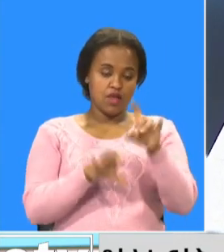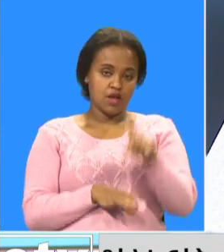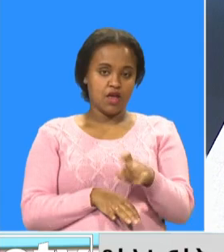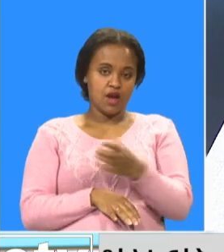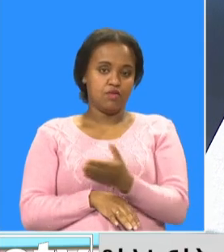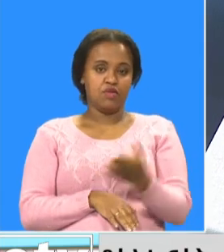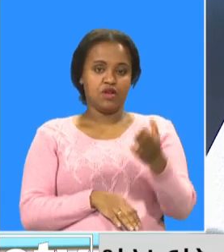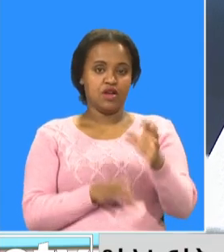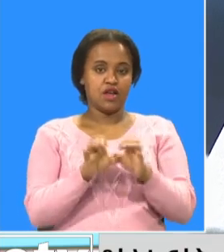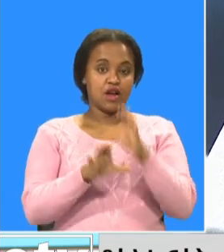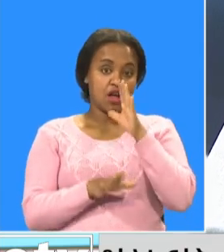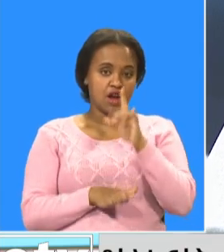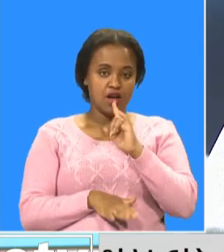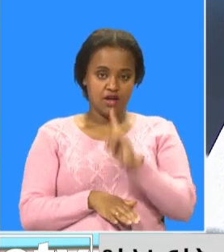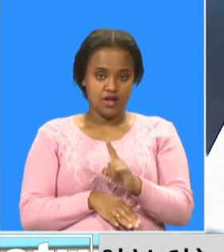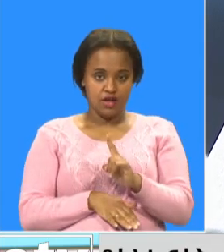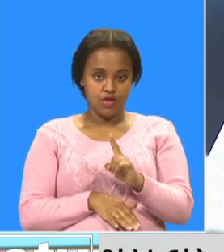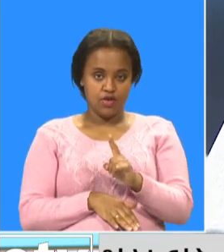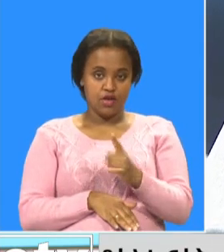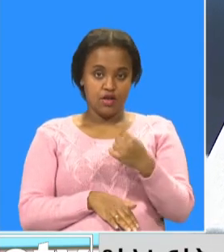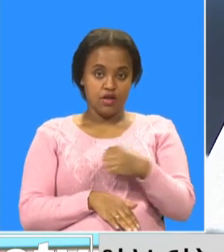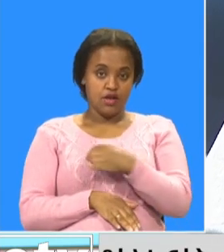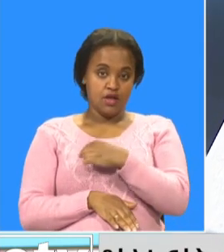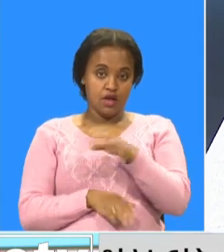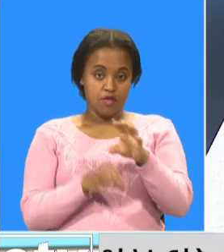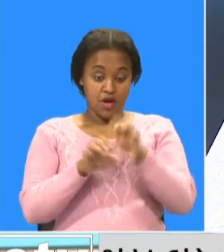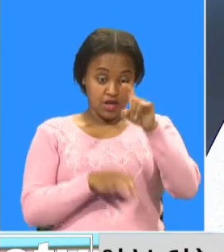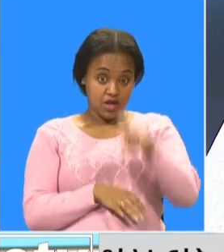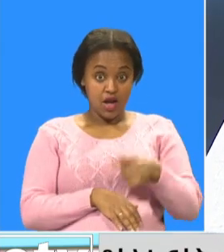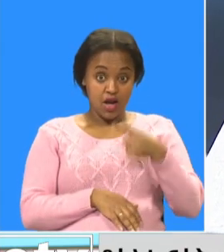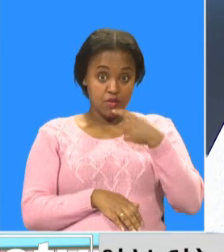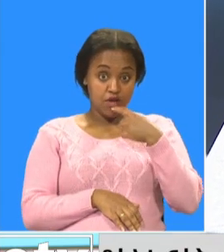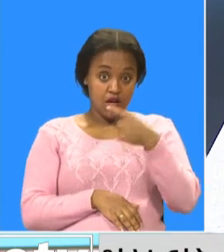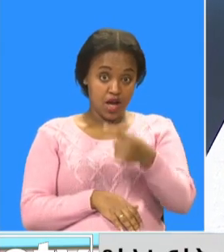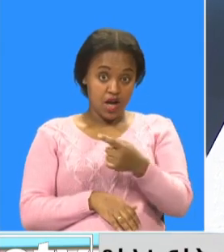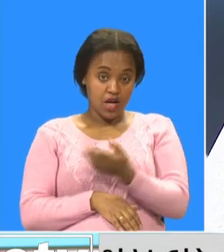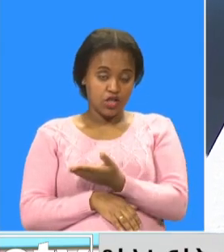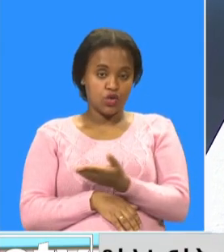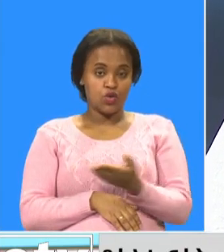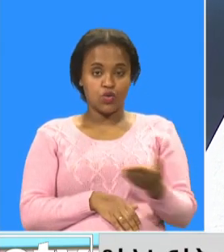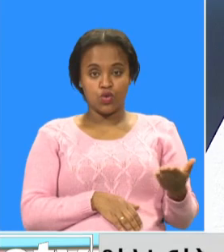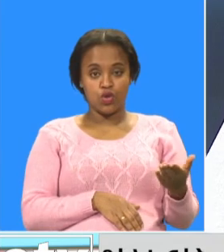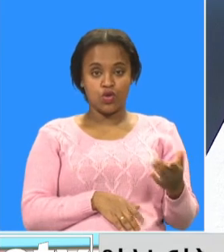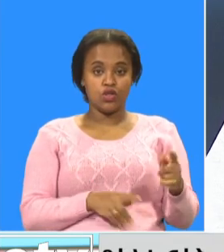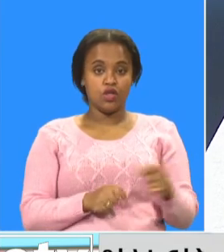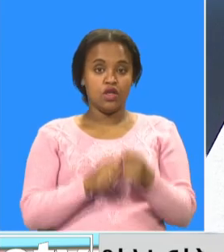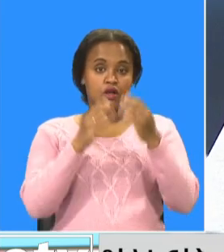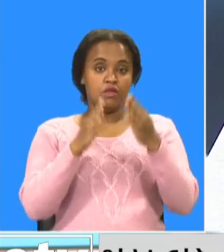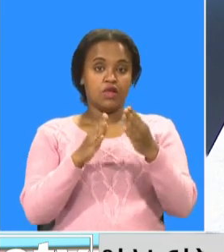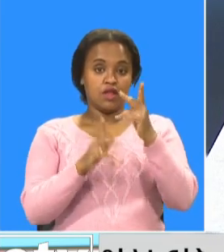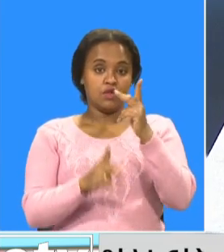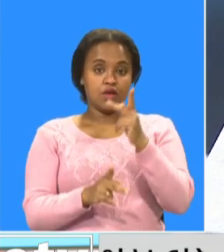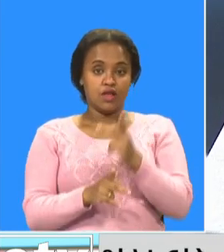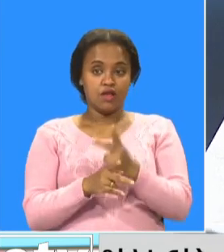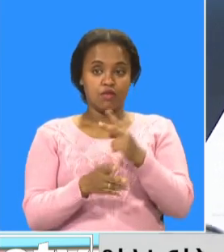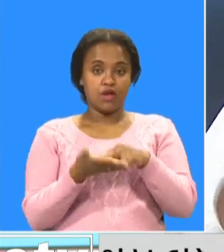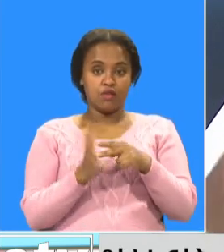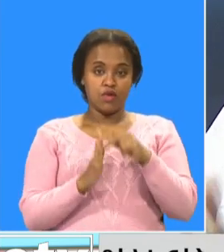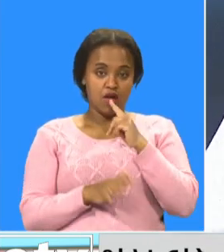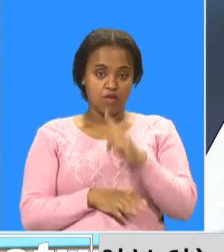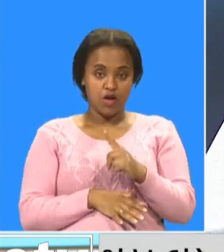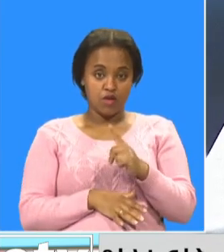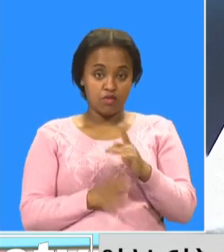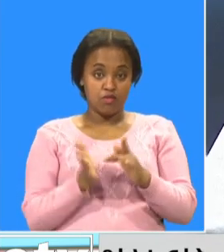ያለብንን ነገር ካላደረግን ነው እና ማድረግ አለብን ያልናቸውን ጉዳዮች መተግበር ይጠበቅብናል ማለት ነው።